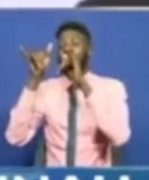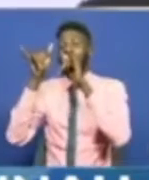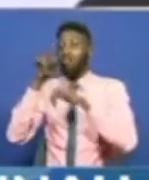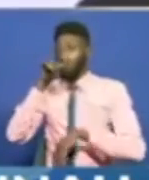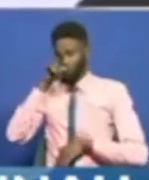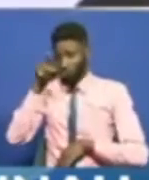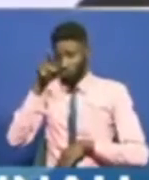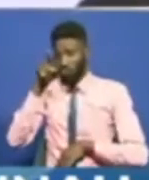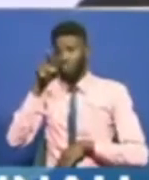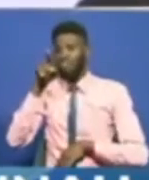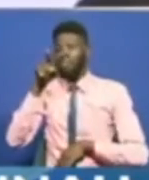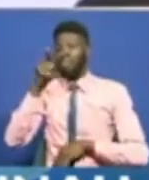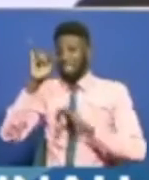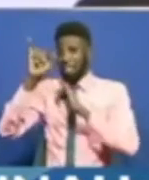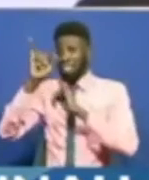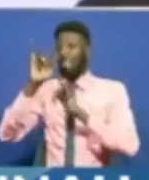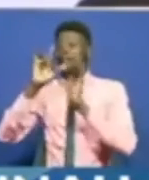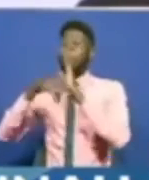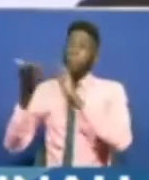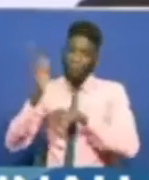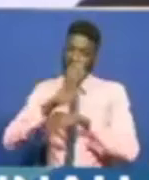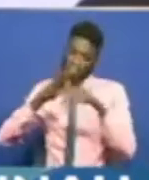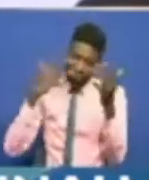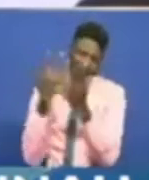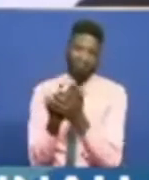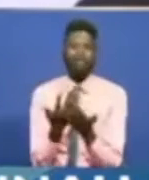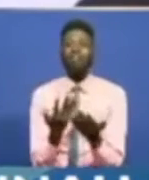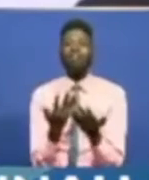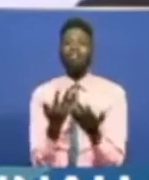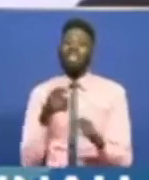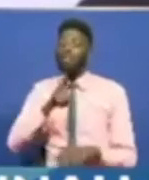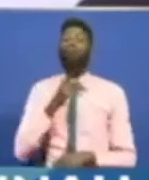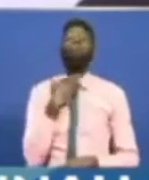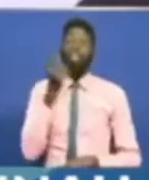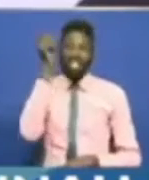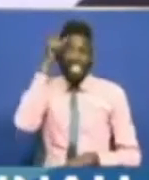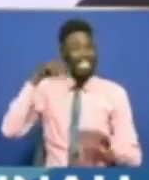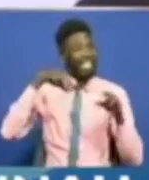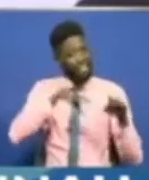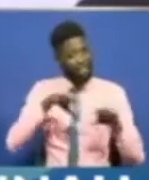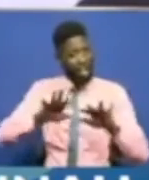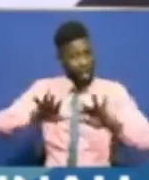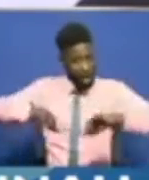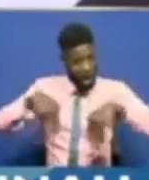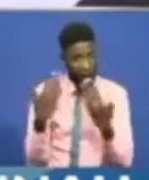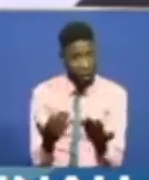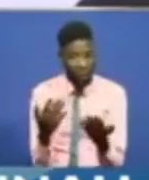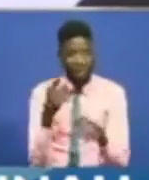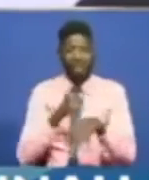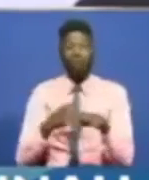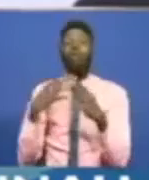akashikwa, akafungwa. Utaka kujua tabu ambayo aliendelea kwenda kule mali inaitwa Lokitang.